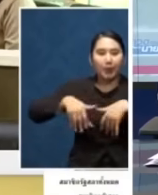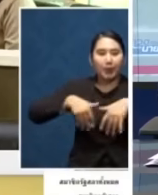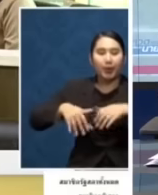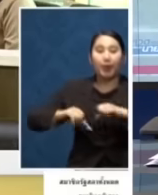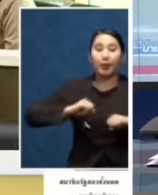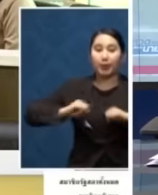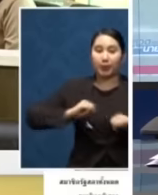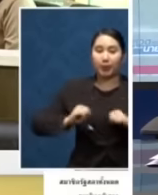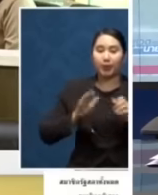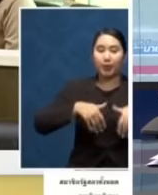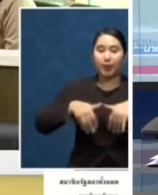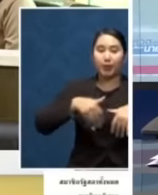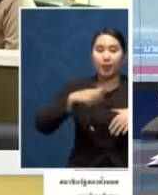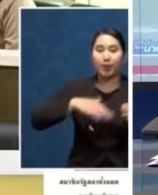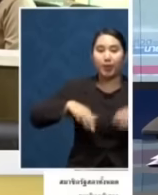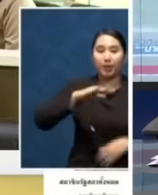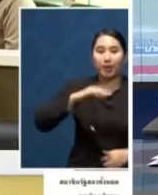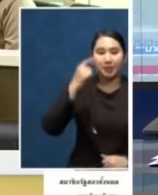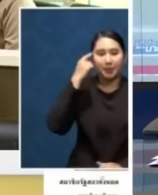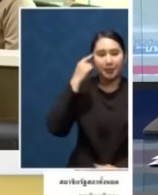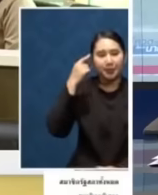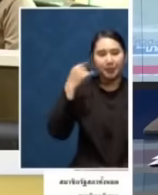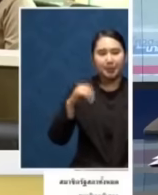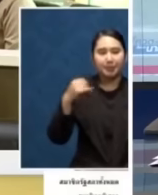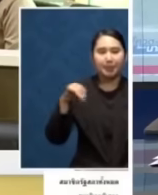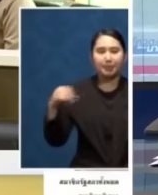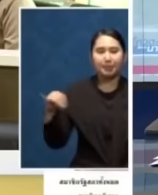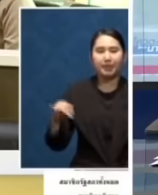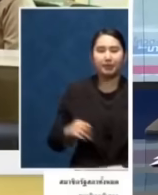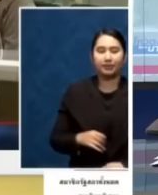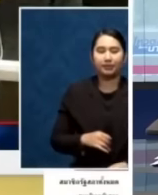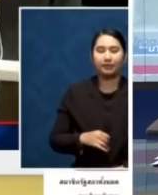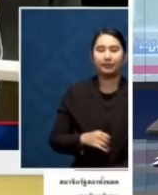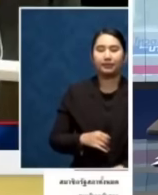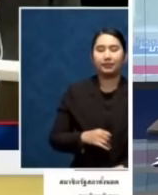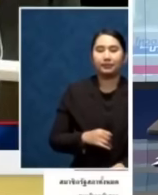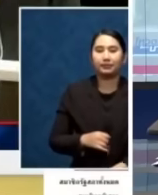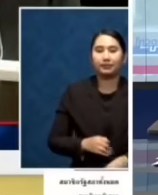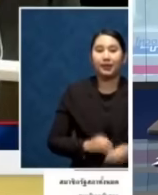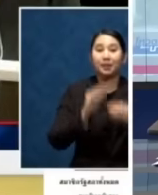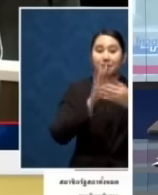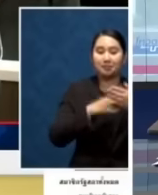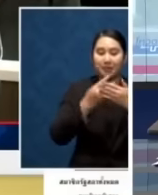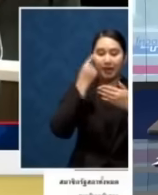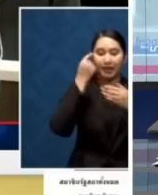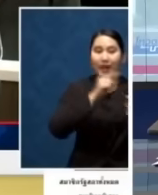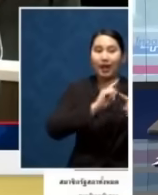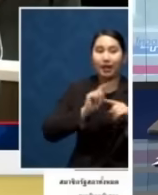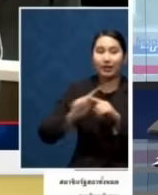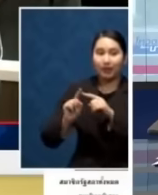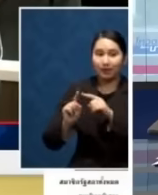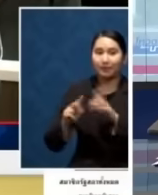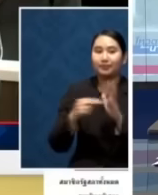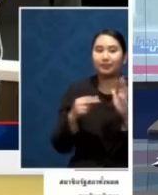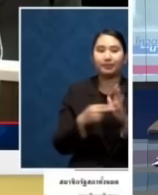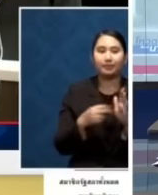แต่คุณพิธาเนี่ยไม่สมควรแล้วก็บอกว่าที่ท่านบอกเสียงท่านมาเนี่ยท่านเอาเสียงมารวมกันเองแต่ละพรรคมาเนี่ยได้ไม่ถึงแล้วก็ไปฮะวนก